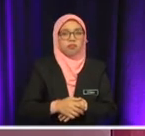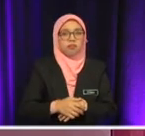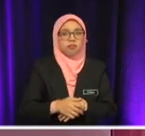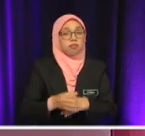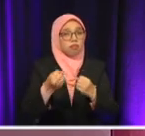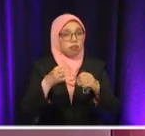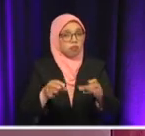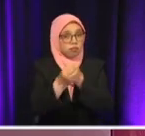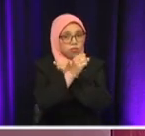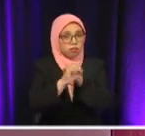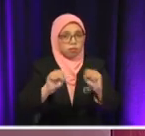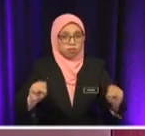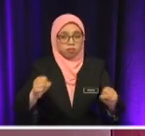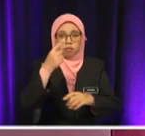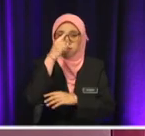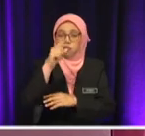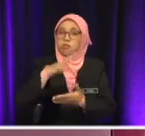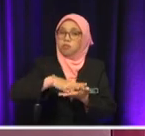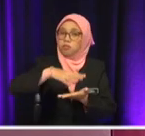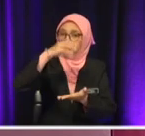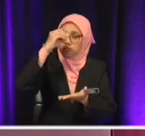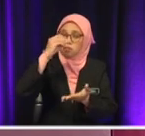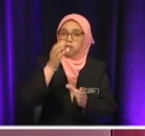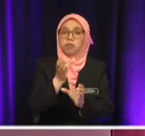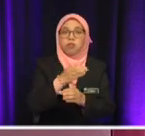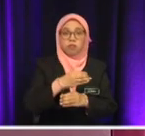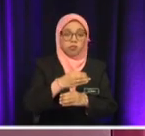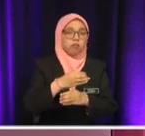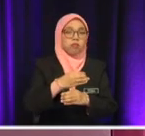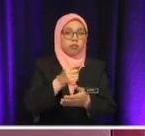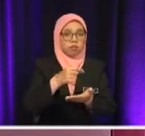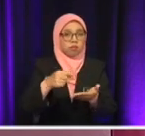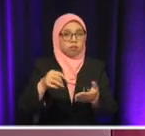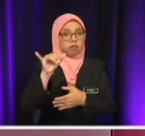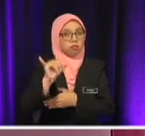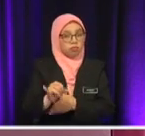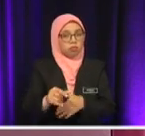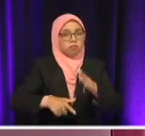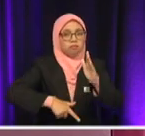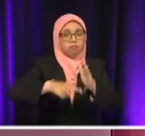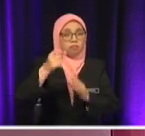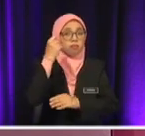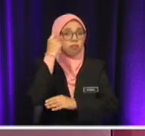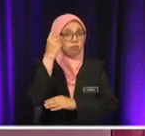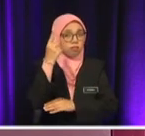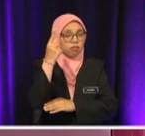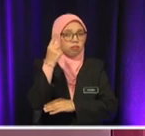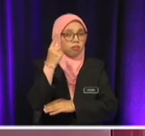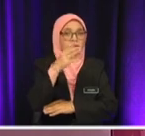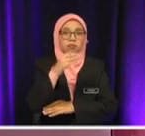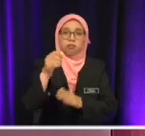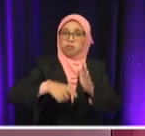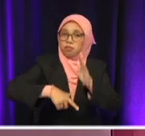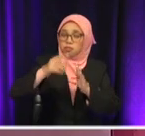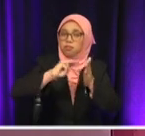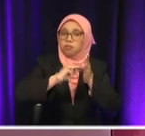sudah bersedia untuk belajar pembentukan tulisan yang lebih difahami dan yang lebih bermakna.